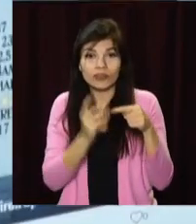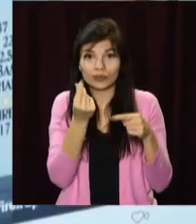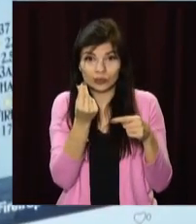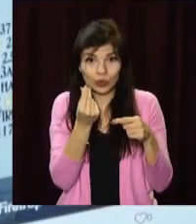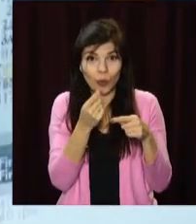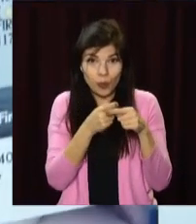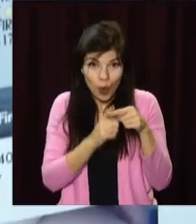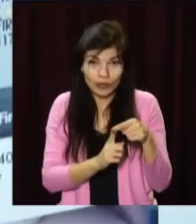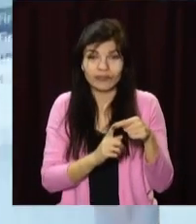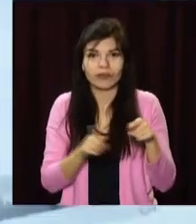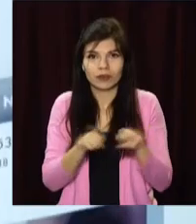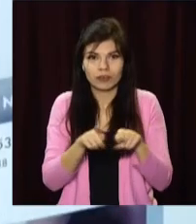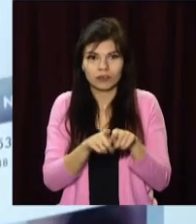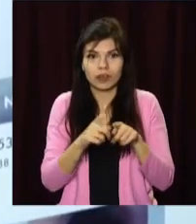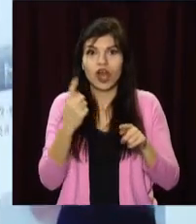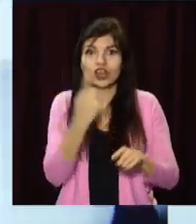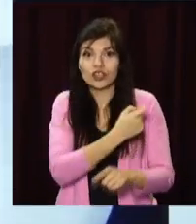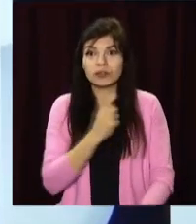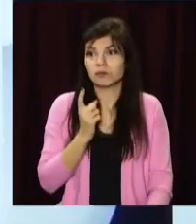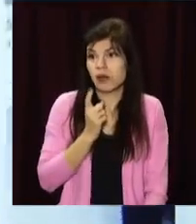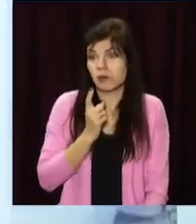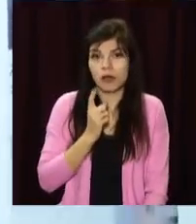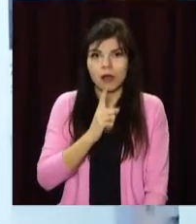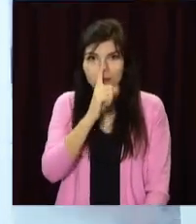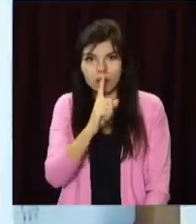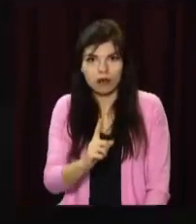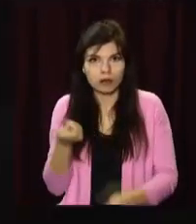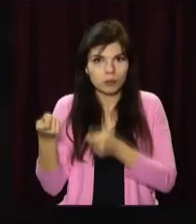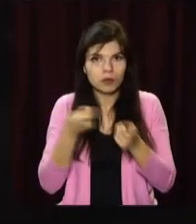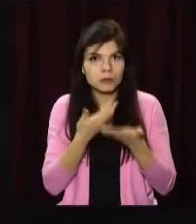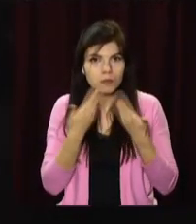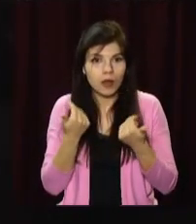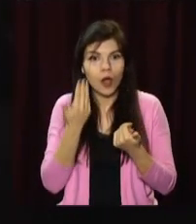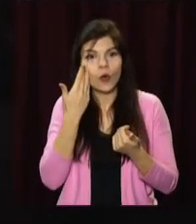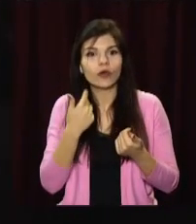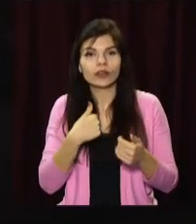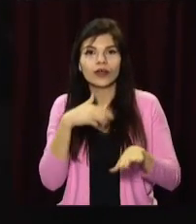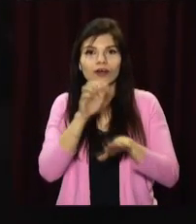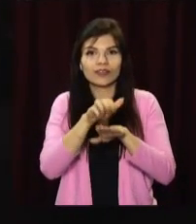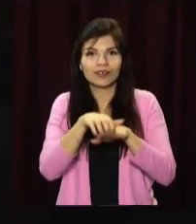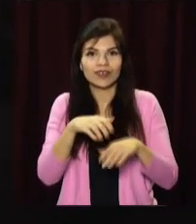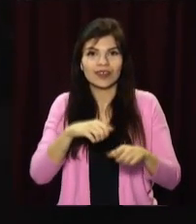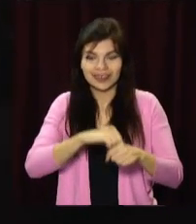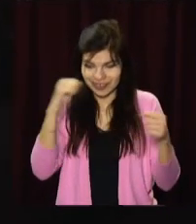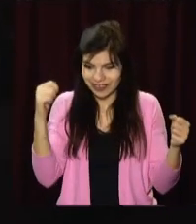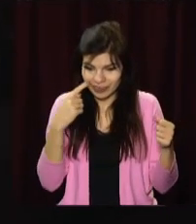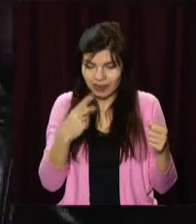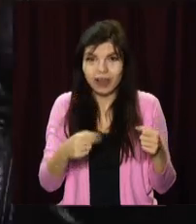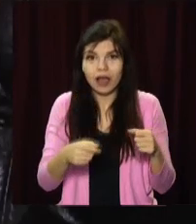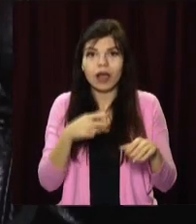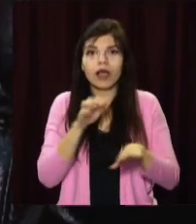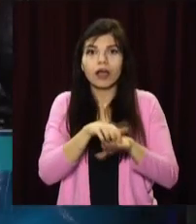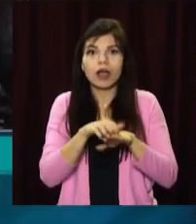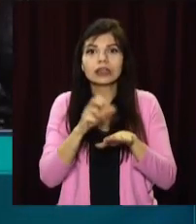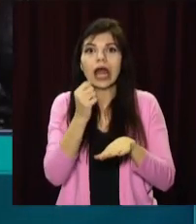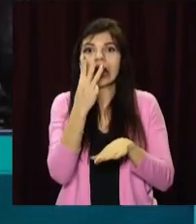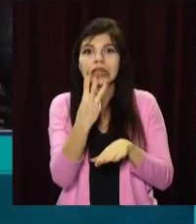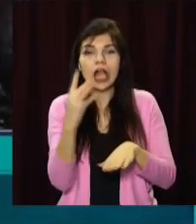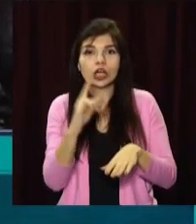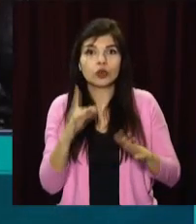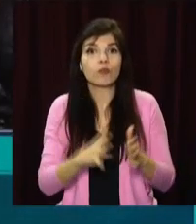чоботи в онлайн-магазині та оплатила половину кругленької суми. Замість тижня доставку чекала майже місяць. Коли я